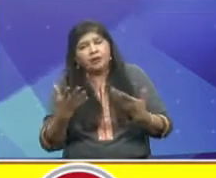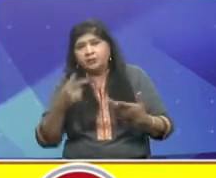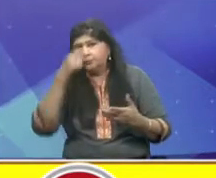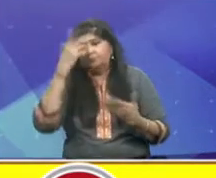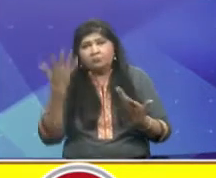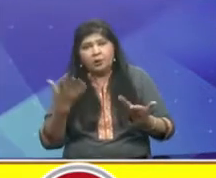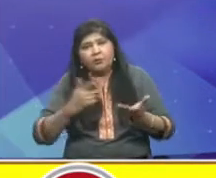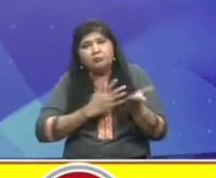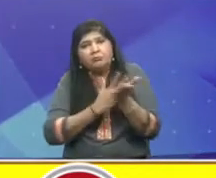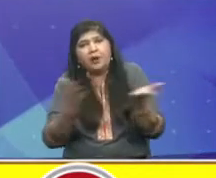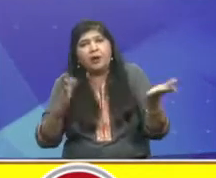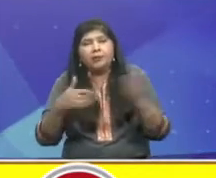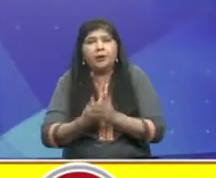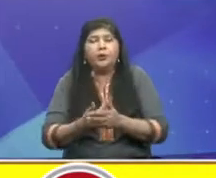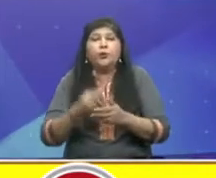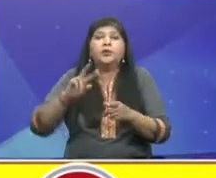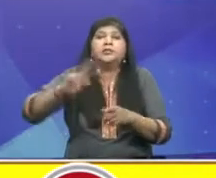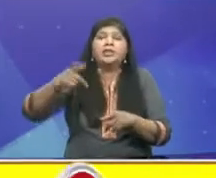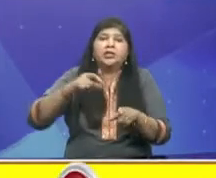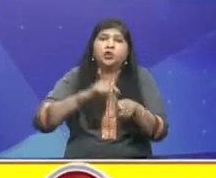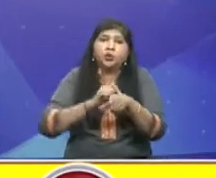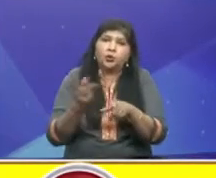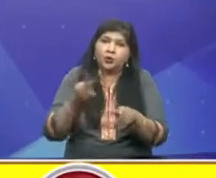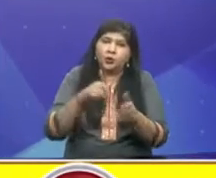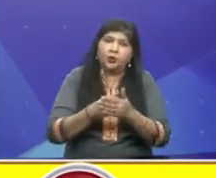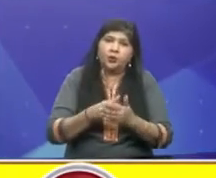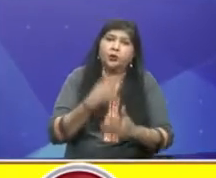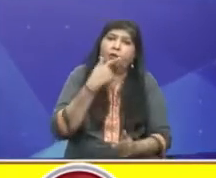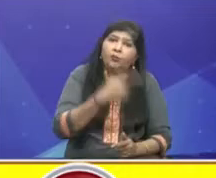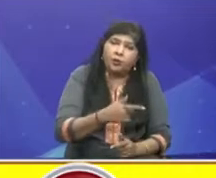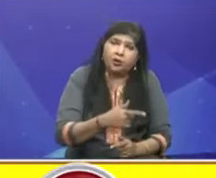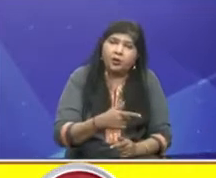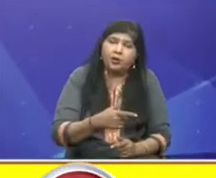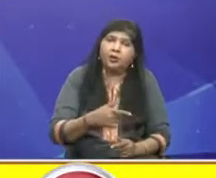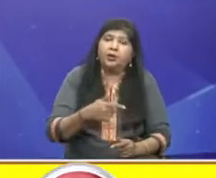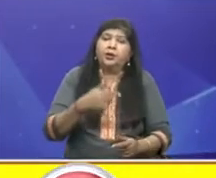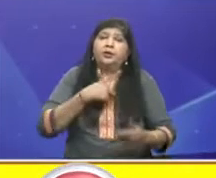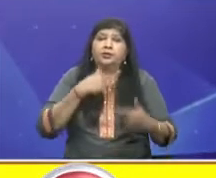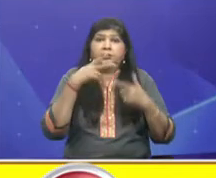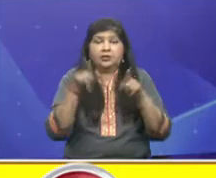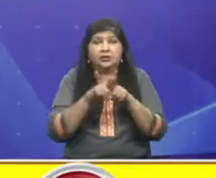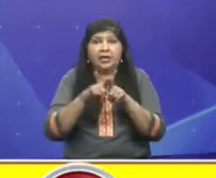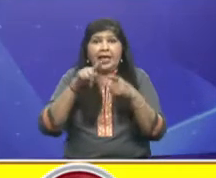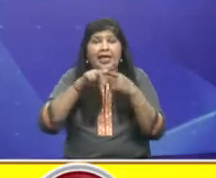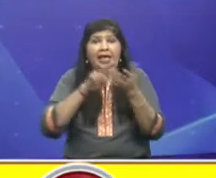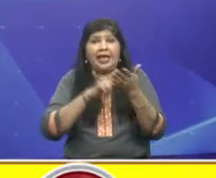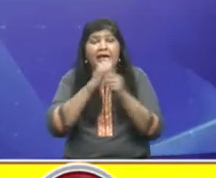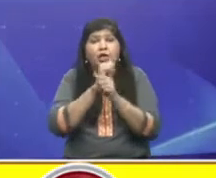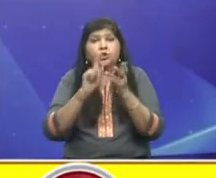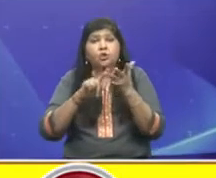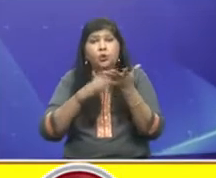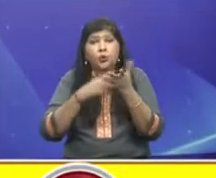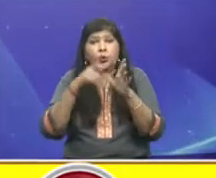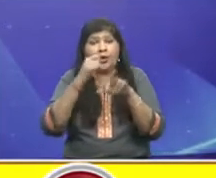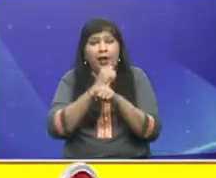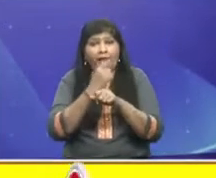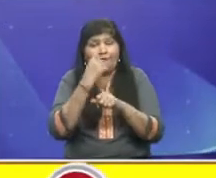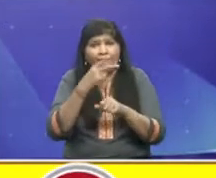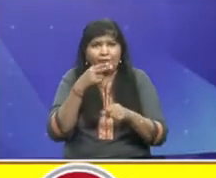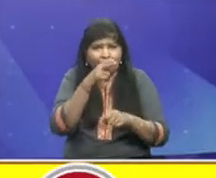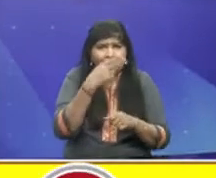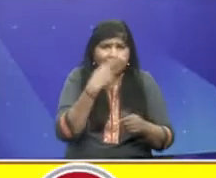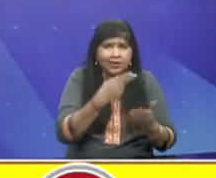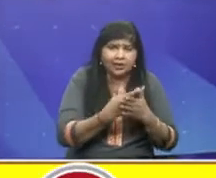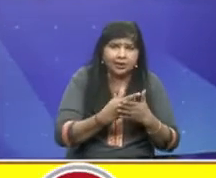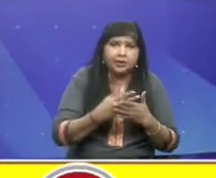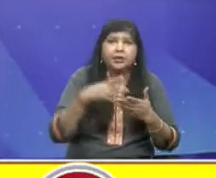नहीं हुआ, फिर डॉक्टर कपूर को दिखाया। हम्म। तो उन्होंने कहा बेटा तुम्हारे जो लक्षण है उससे एंजियोग्राफी से पता चलेगा। फिर उन्होंने रेफर किया